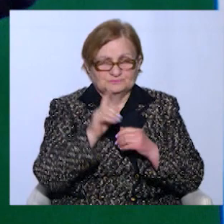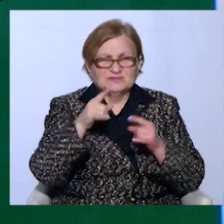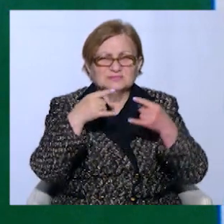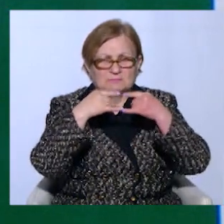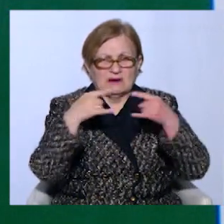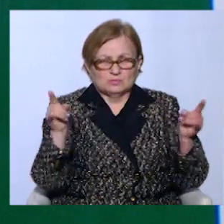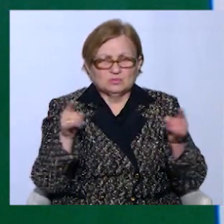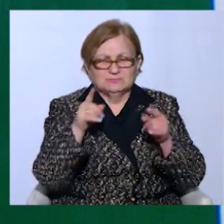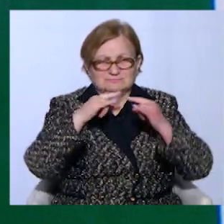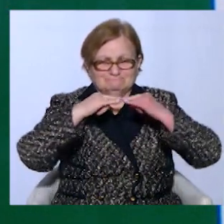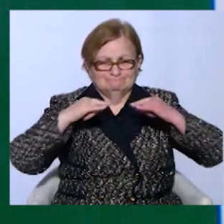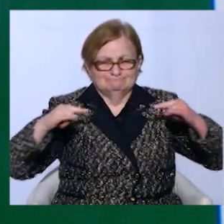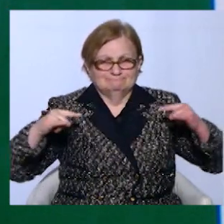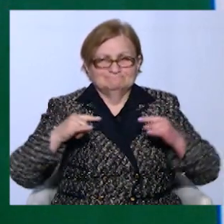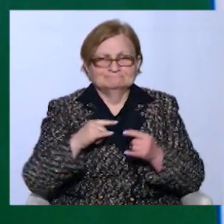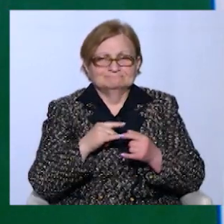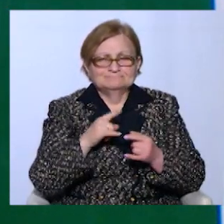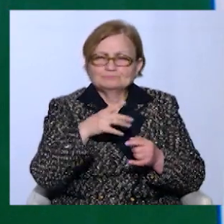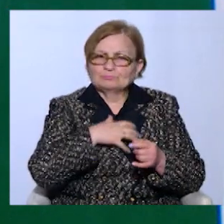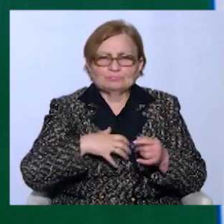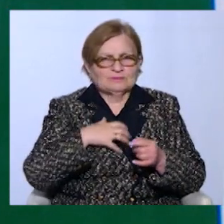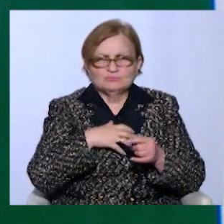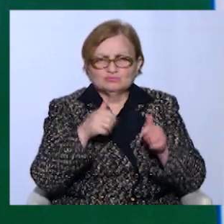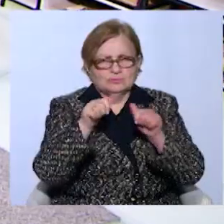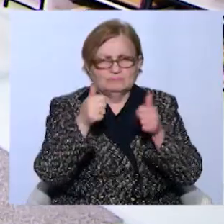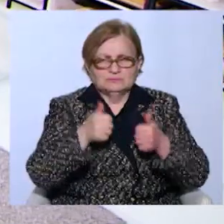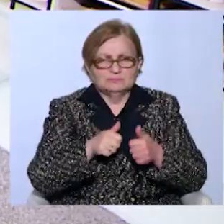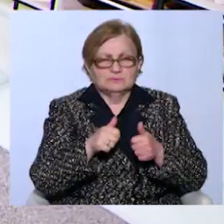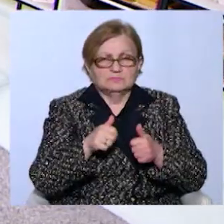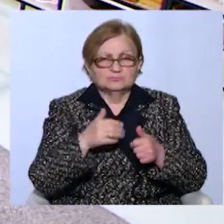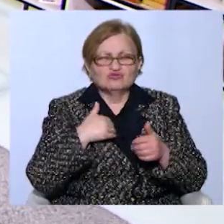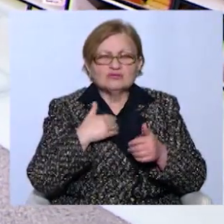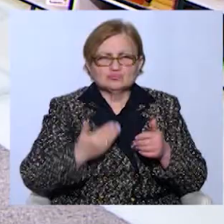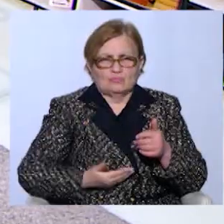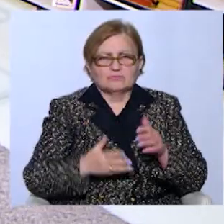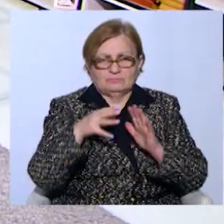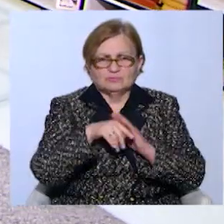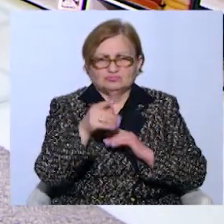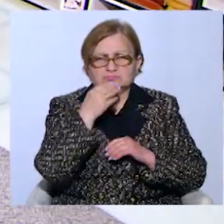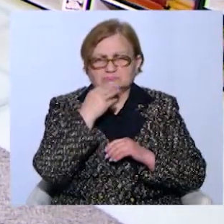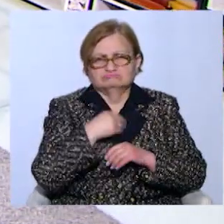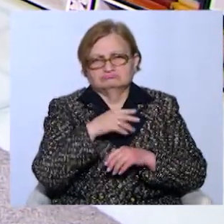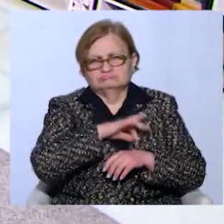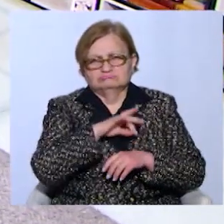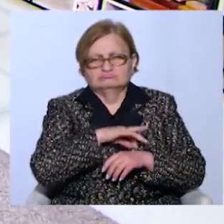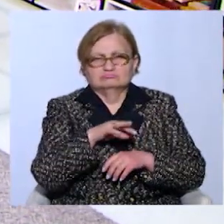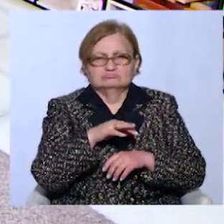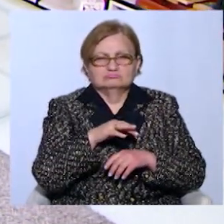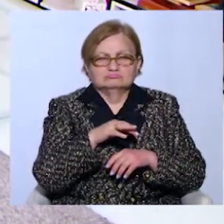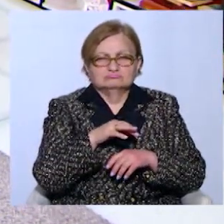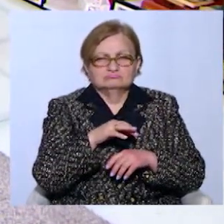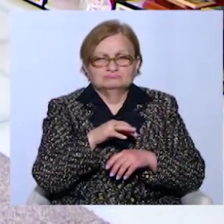ერთ-ერთი ასე ნიშნავარი ფიგურა მოგეხსენებათ ჩვენ ცხოვრებაშიც. ჩვენ ცხოვრებაში, იმიტომ